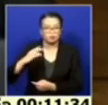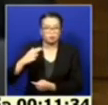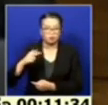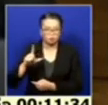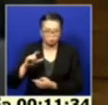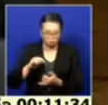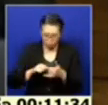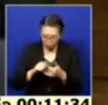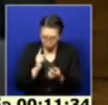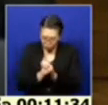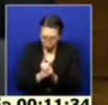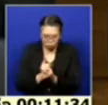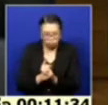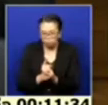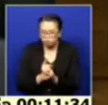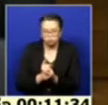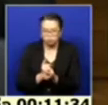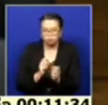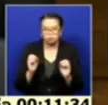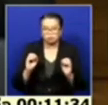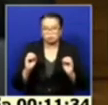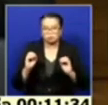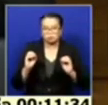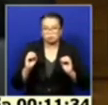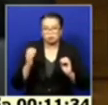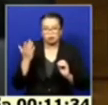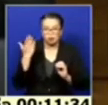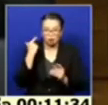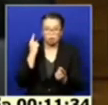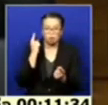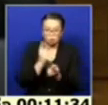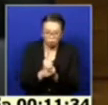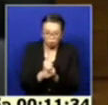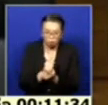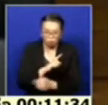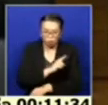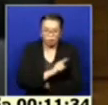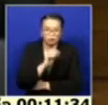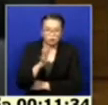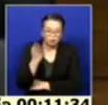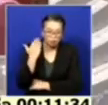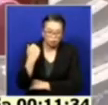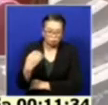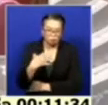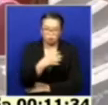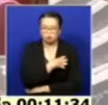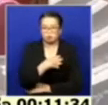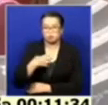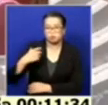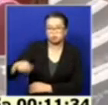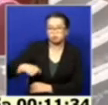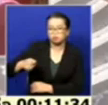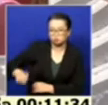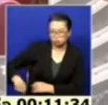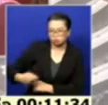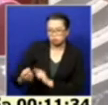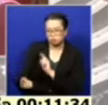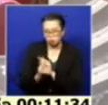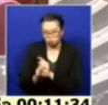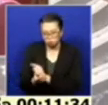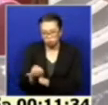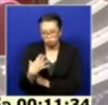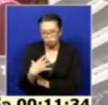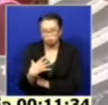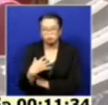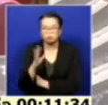ตั้งแต่ต้นนะในด้านของความมั่นคงแต่ก็ไม่เคยได้เห็นชื่อนี้และไม่เคยได้รับทราบ